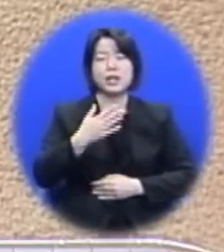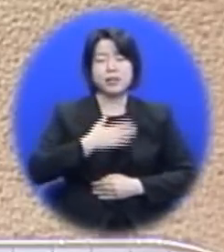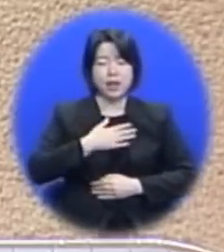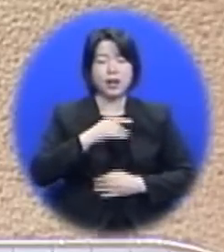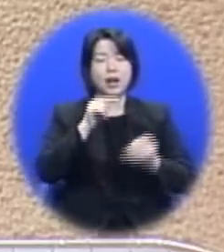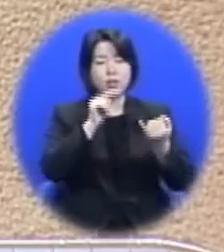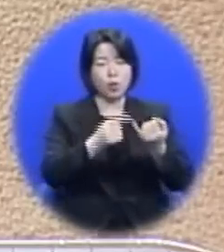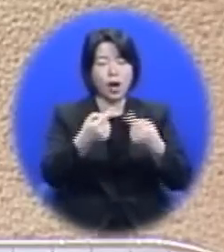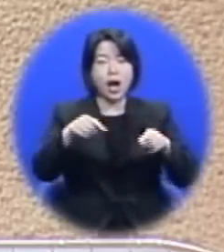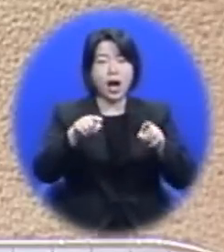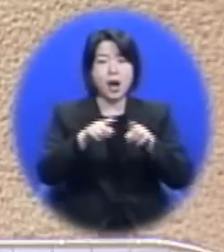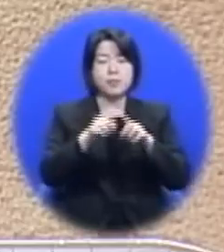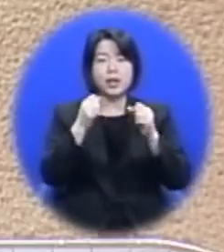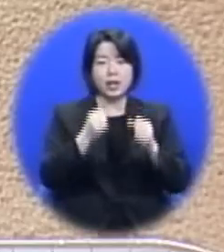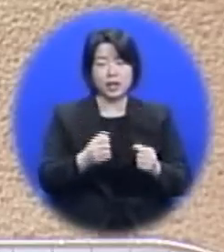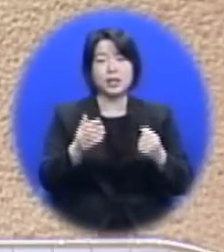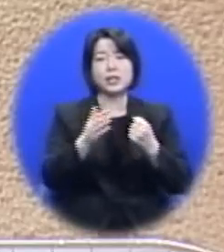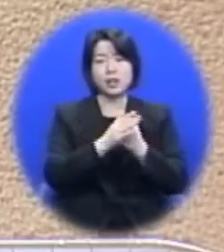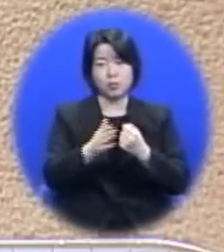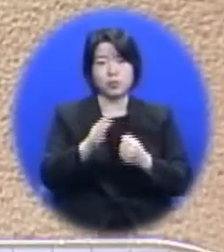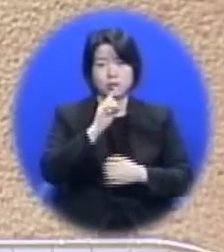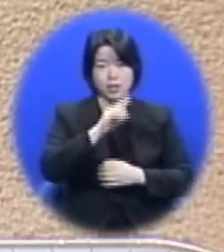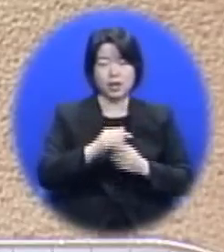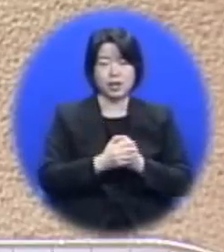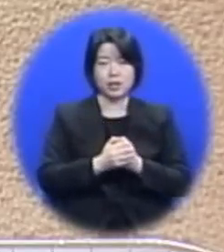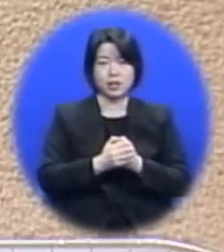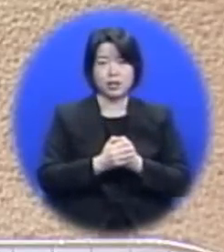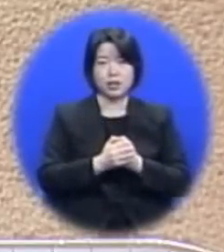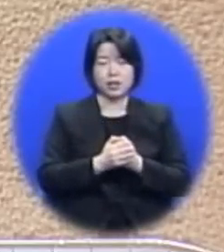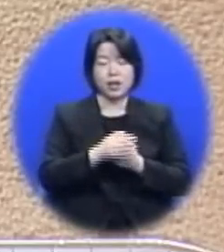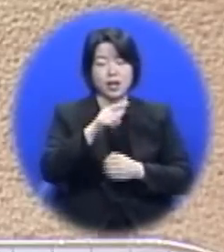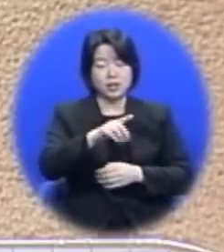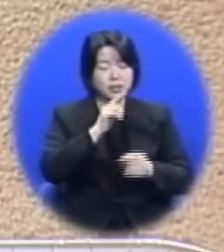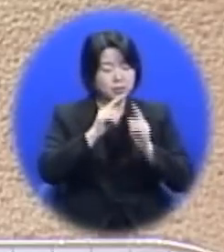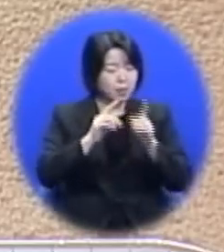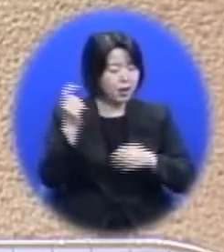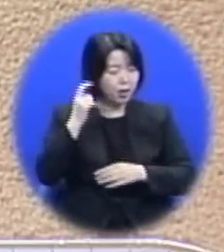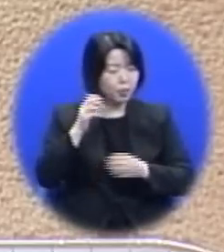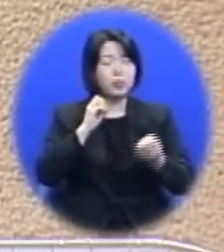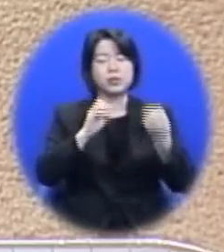그 자매가 그 말씀에서 답이 얻었어요.